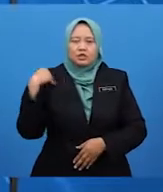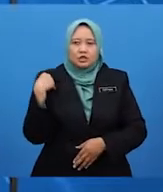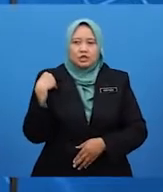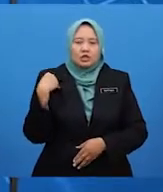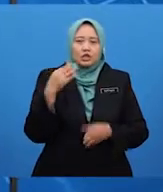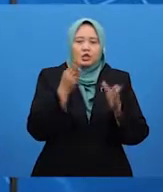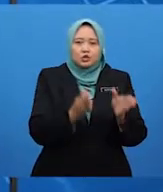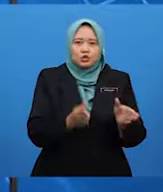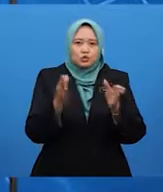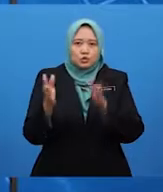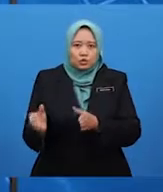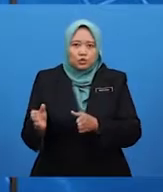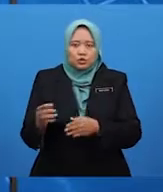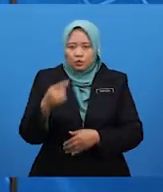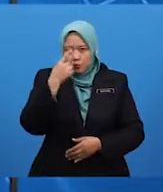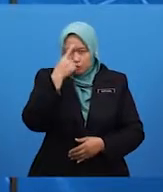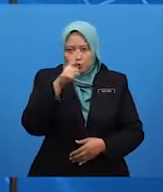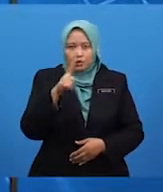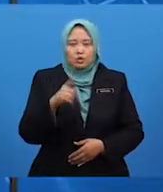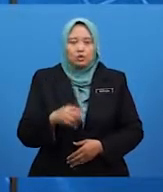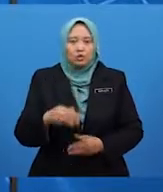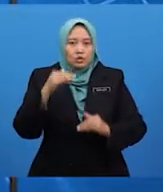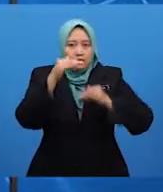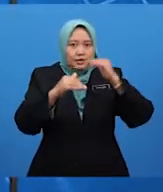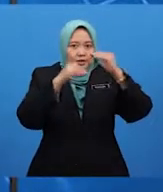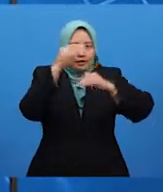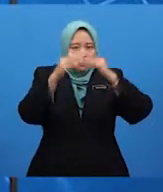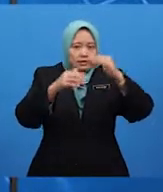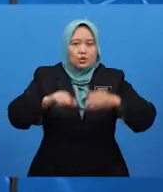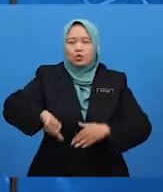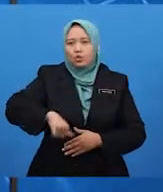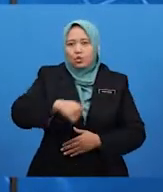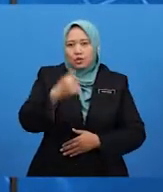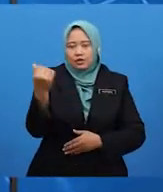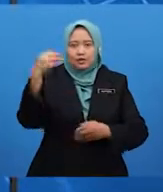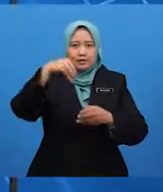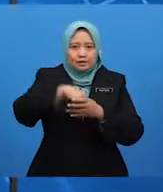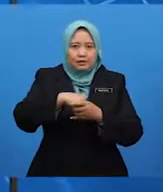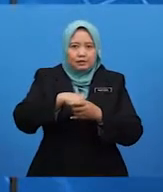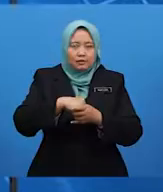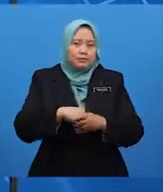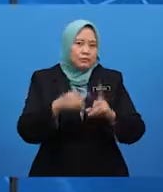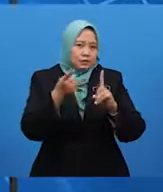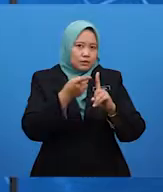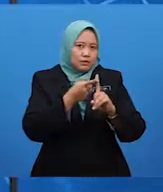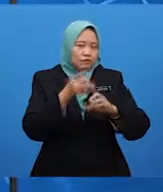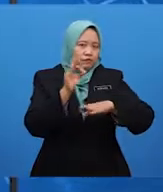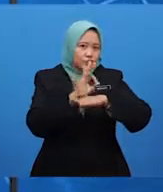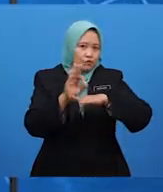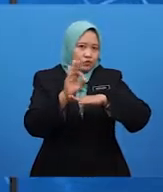mempertingkatkan kualiti persekitaran dalaman bangunan. Jadi aspek utama yang ditekankan ialah fungsi, cita